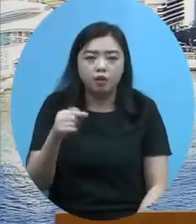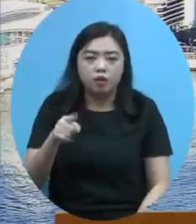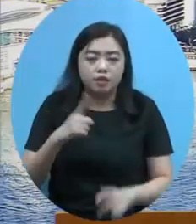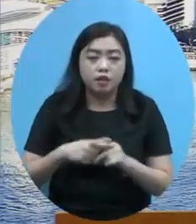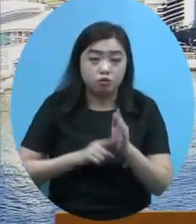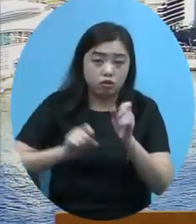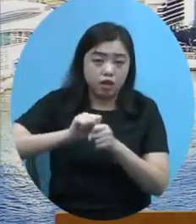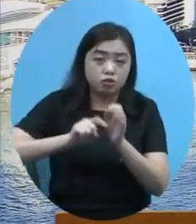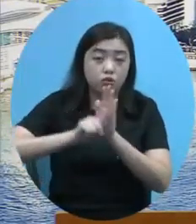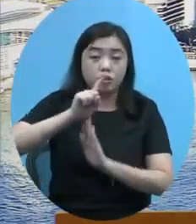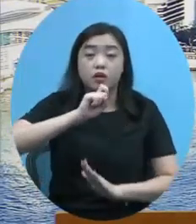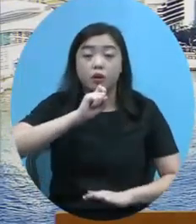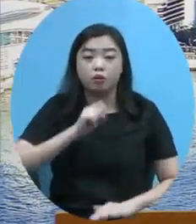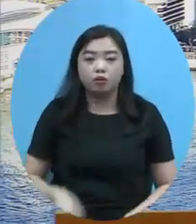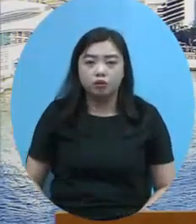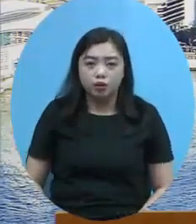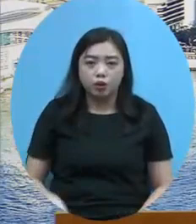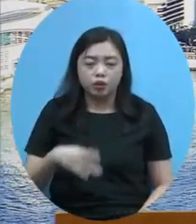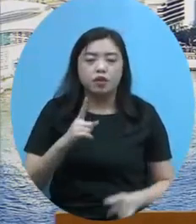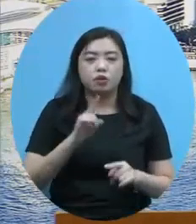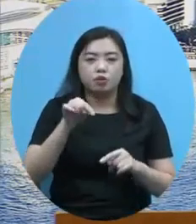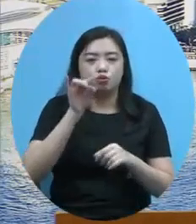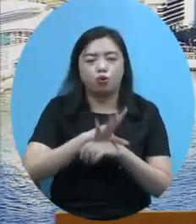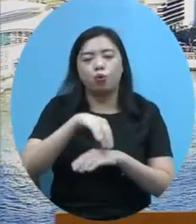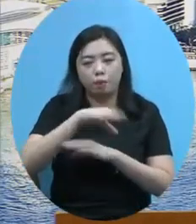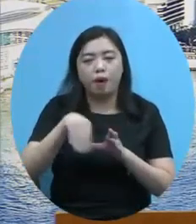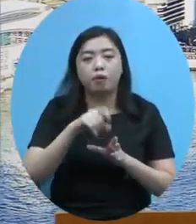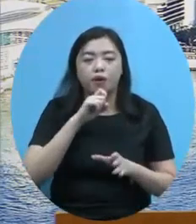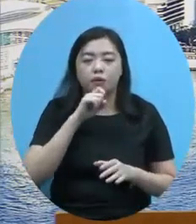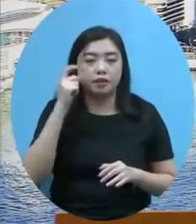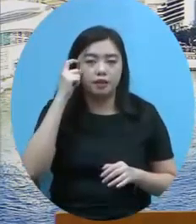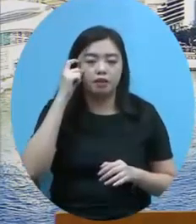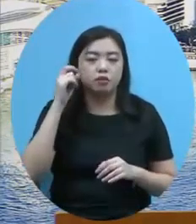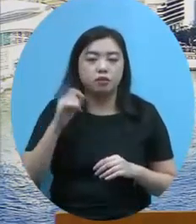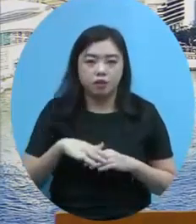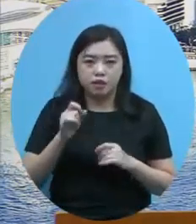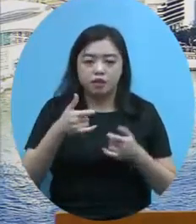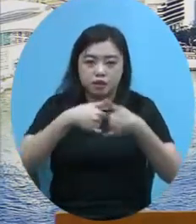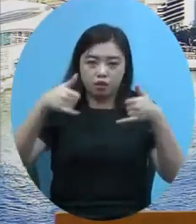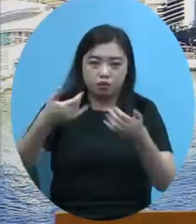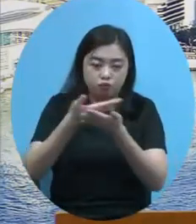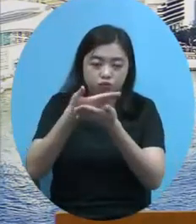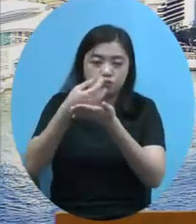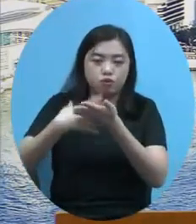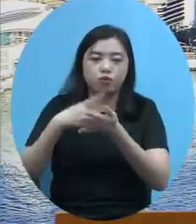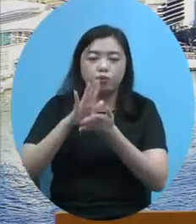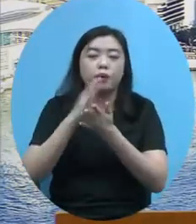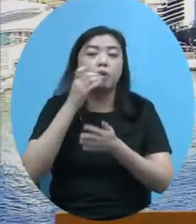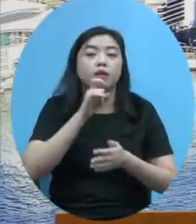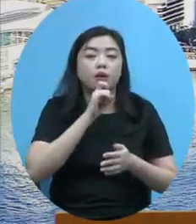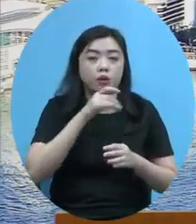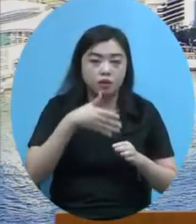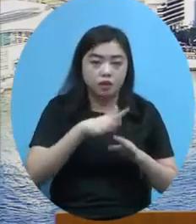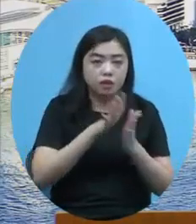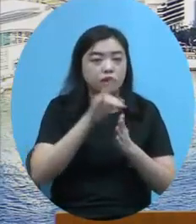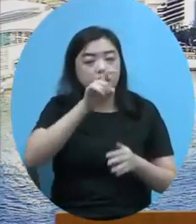上升嘅，咁都係預期之內啦。這個因為喺現在即係好多社交距離措施都放寬咗，咁但我哋現時咧就